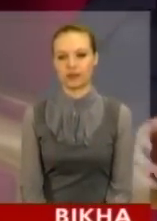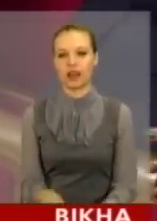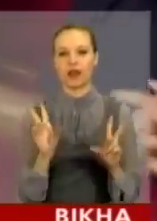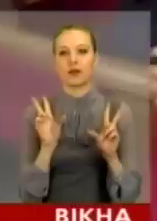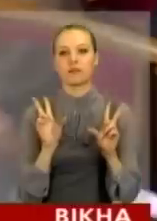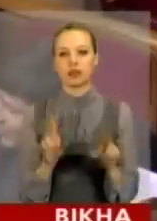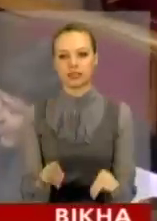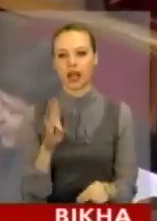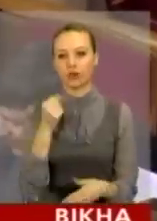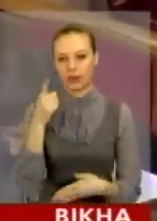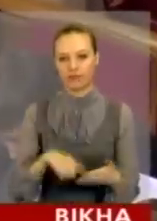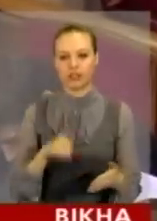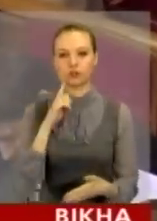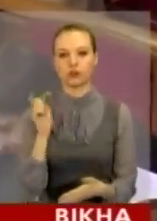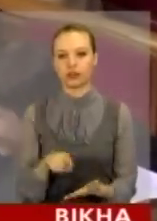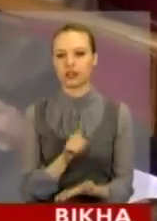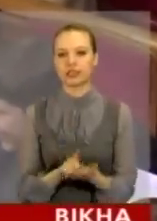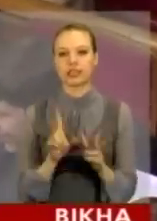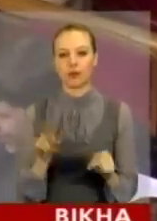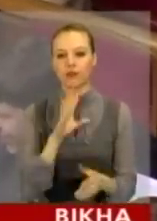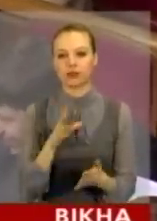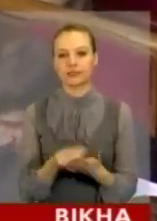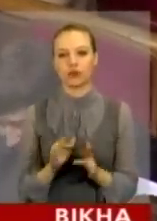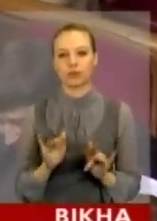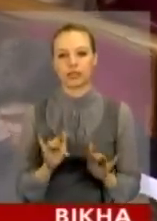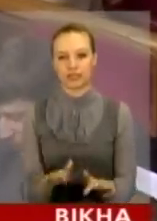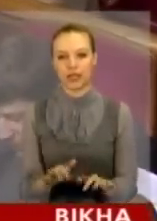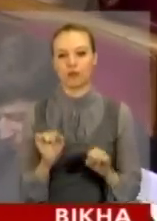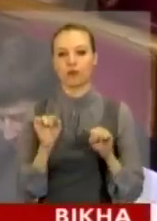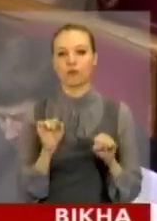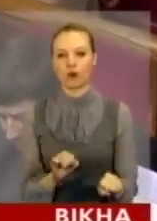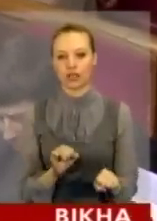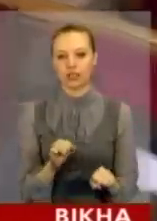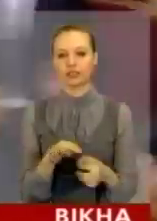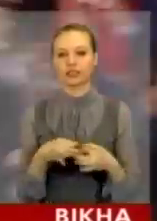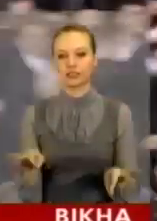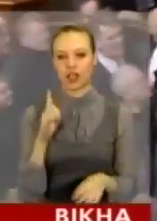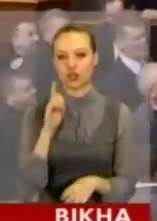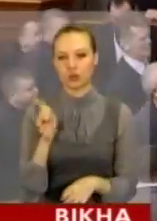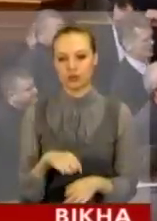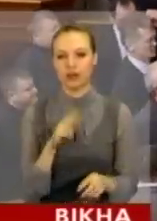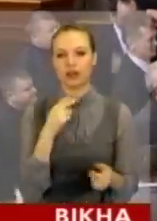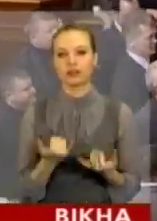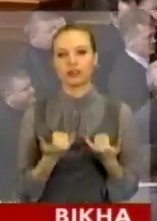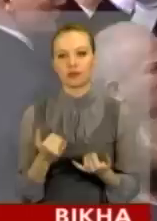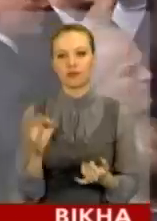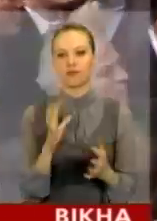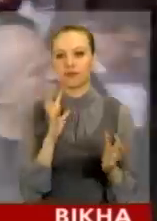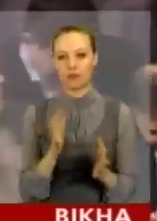Присяга. Присягаю на вірність Україні, зобов'язую всіми своїми діями боронити суверенітет, незалежність України, дбати про благо